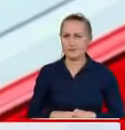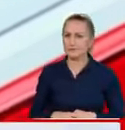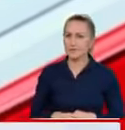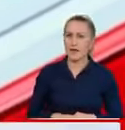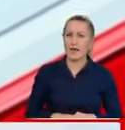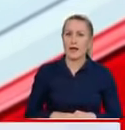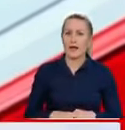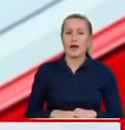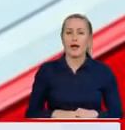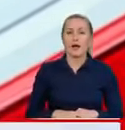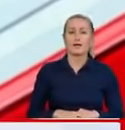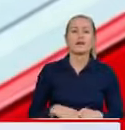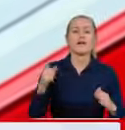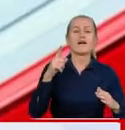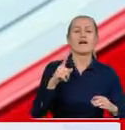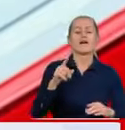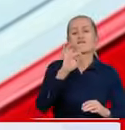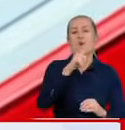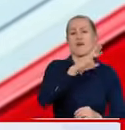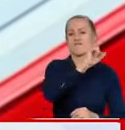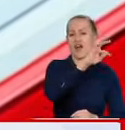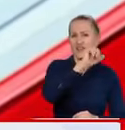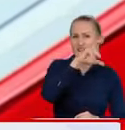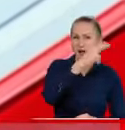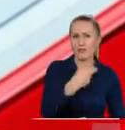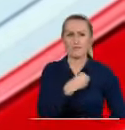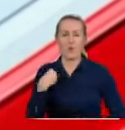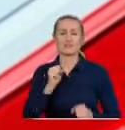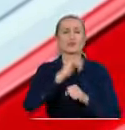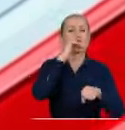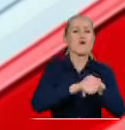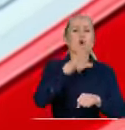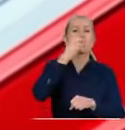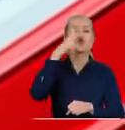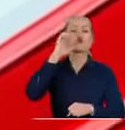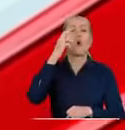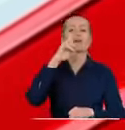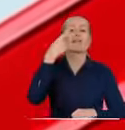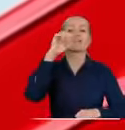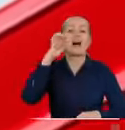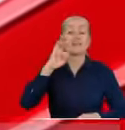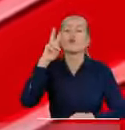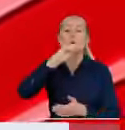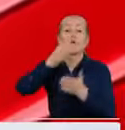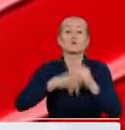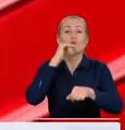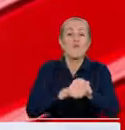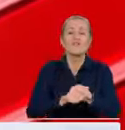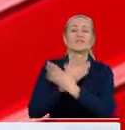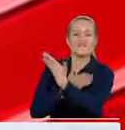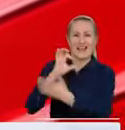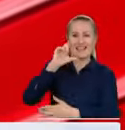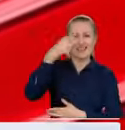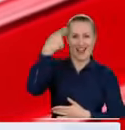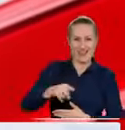pomiędzy Watykanem a Polską istnieje umowa konkordatem zwana, podpisana przez, uwaga, SLD. SLD, które dzisiaj tak